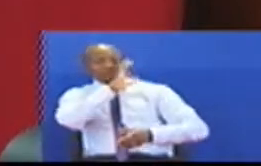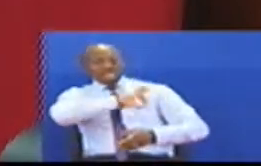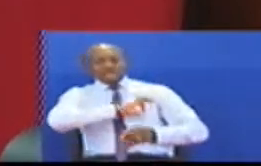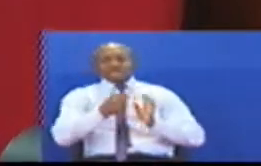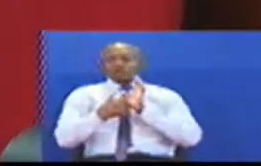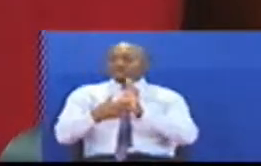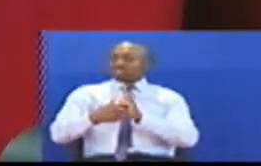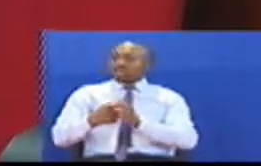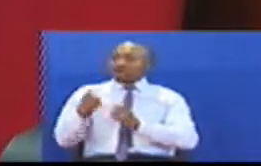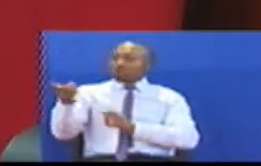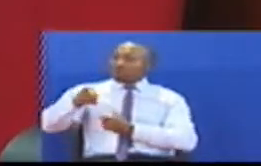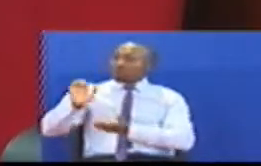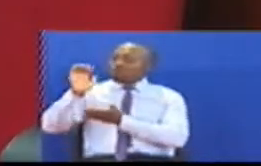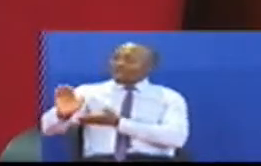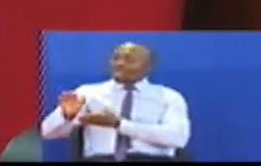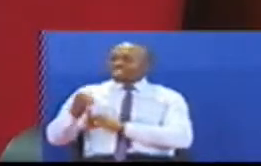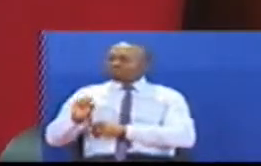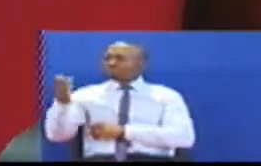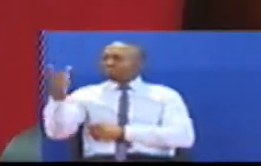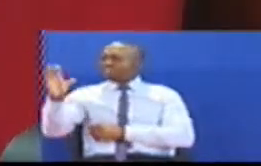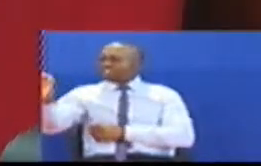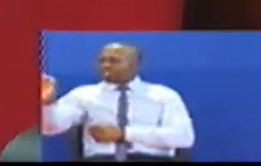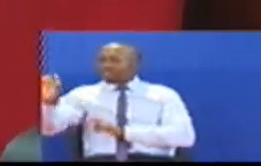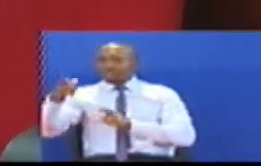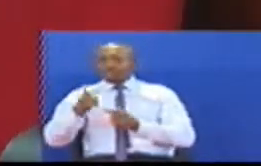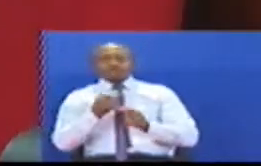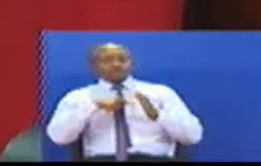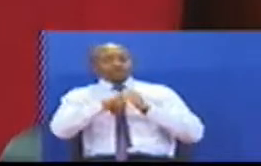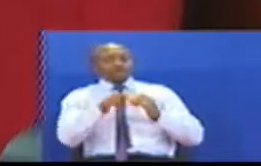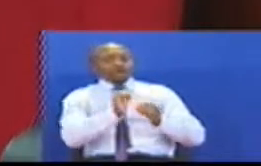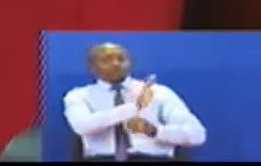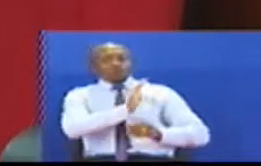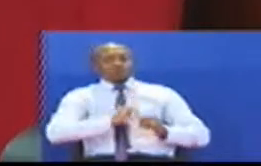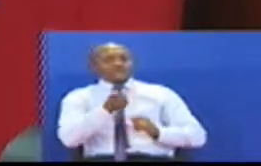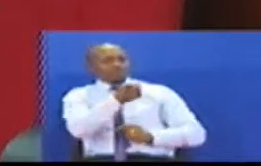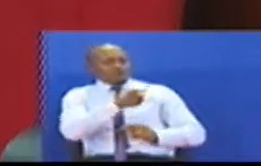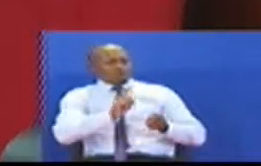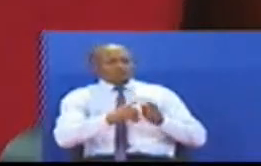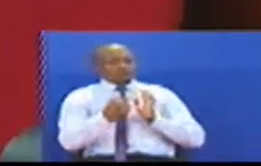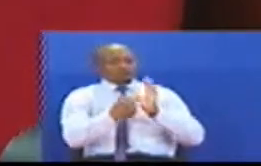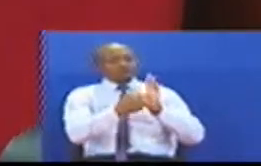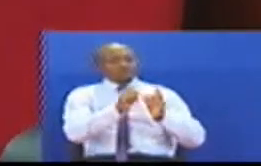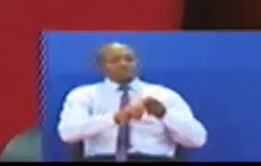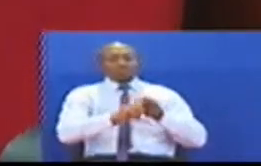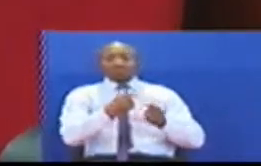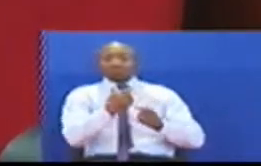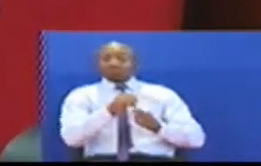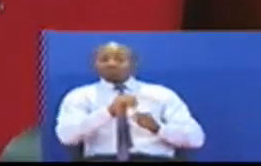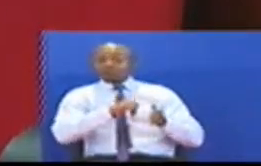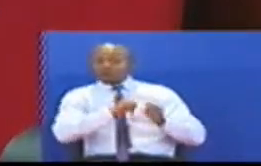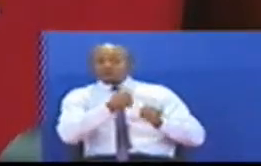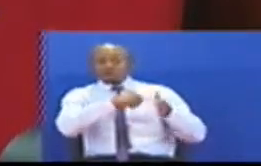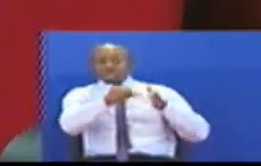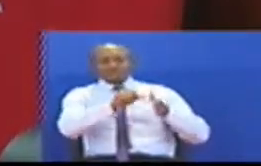loan pengine ni milioni 20. Lakini akienda kule bodi ya mikopo anakuta outstanding loan ni